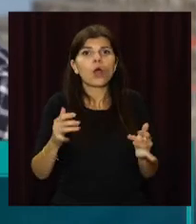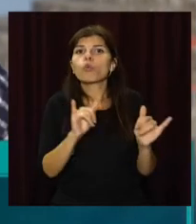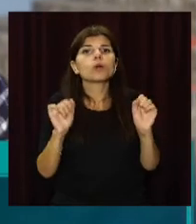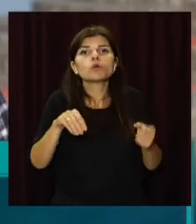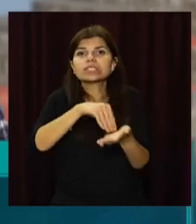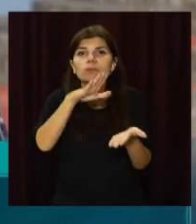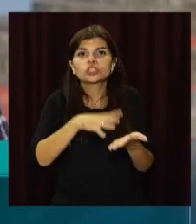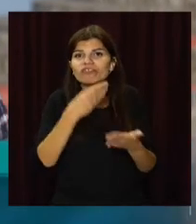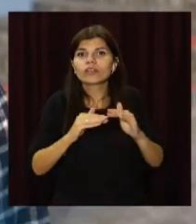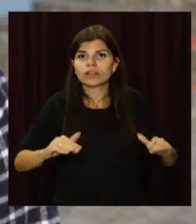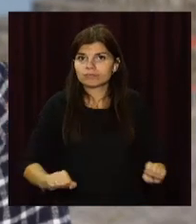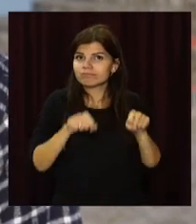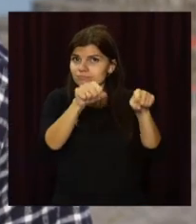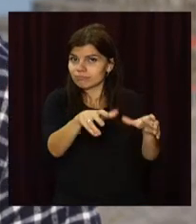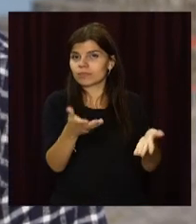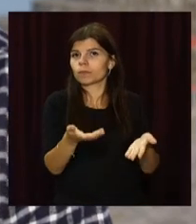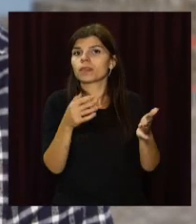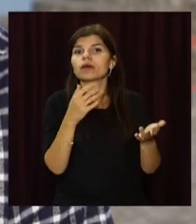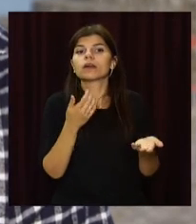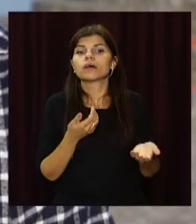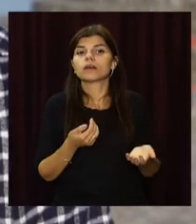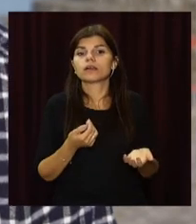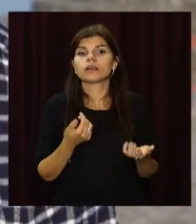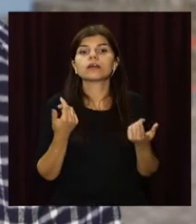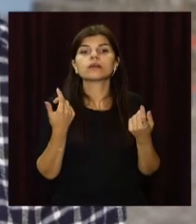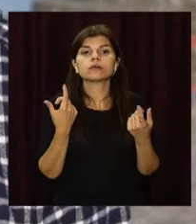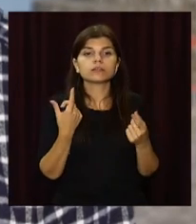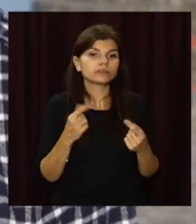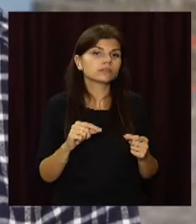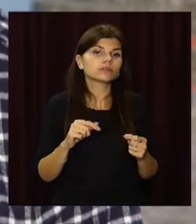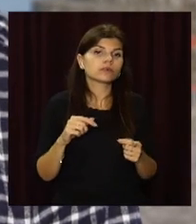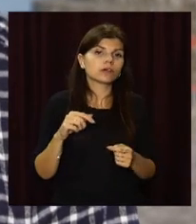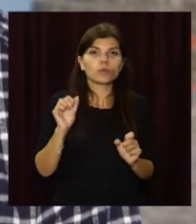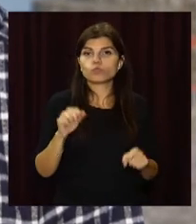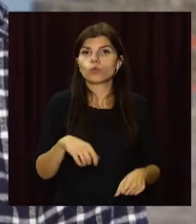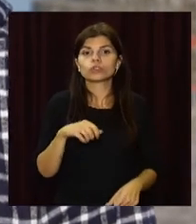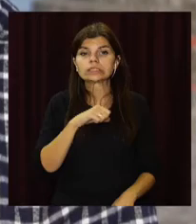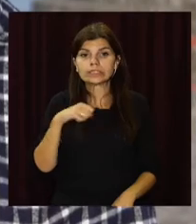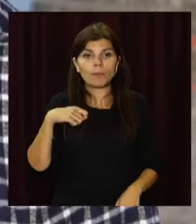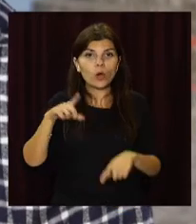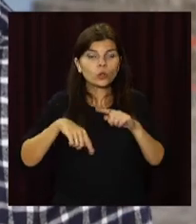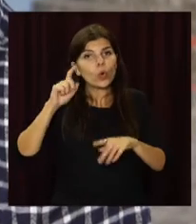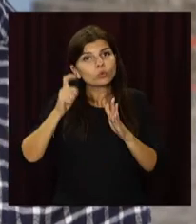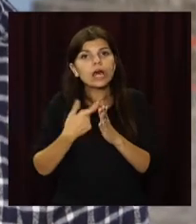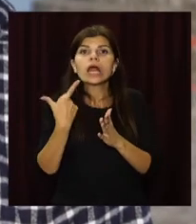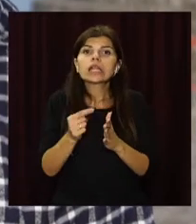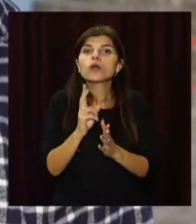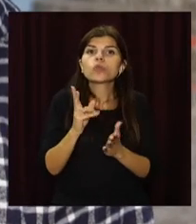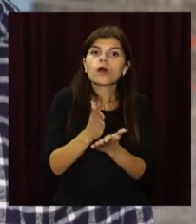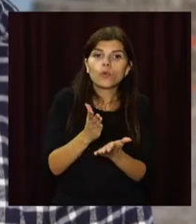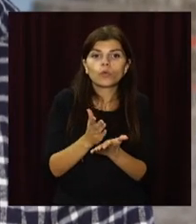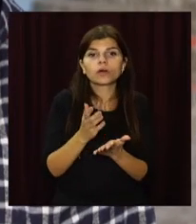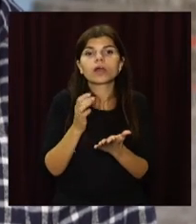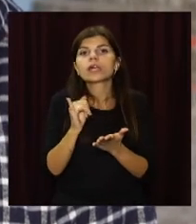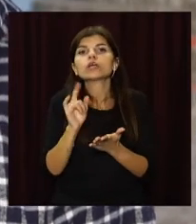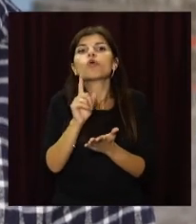детей, где у нас есть и на фестивальном спорте могут сами родители узнать, где кто находится,